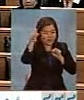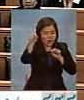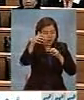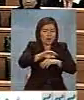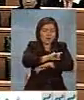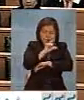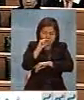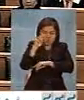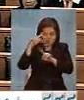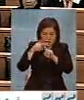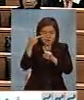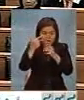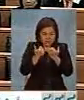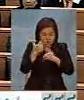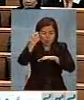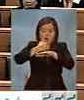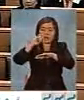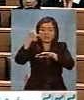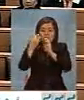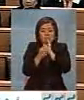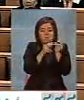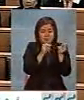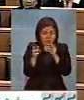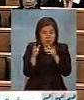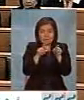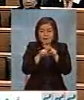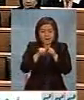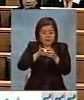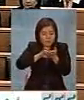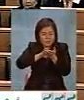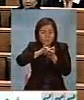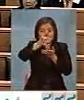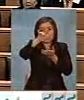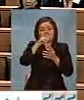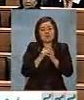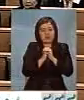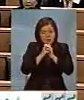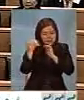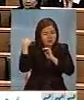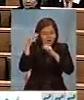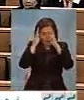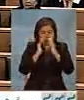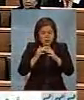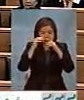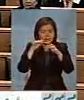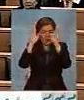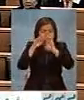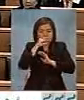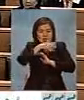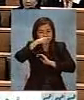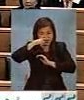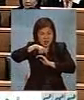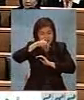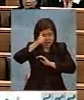มาเนี่ยท่านผู้ว่าการจังหวัดนครพนมบินไปเมืองฉงจั่วซึ่งมีชนชาติจ้วงพูดภาษาไทย